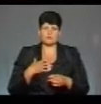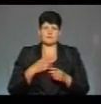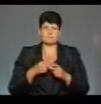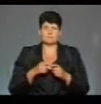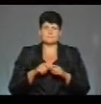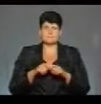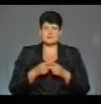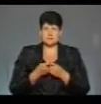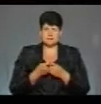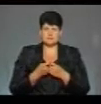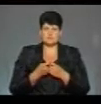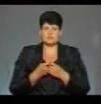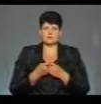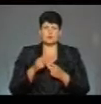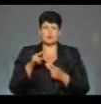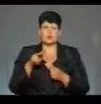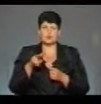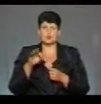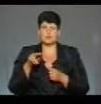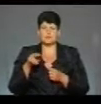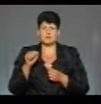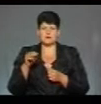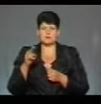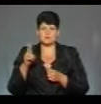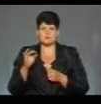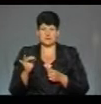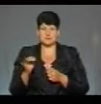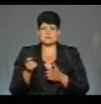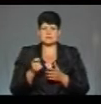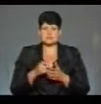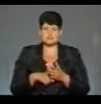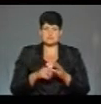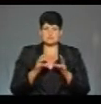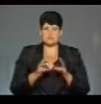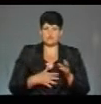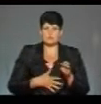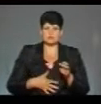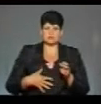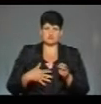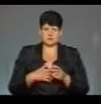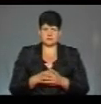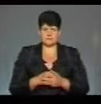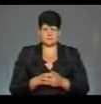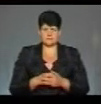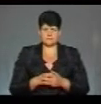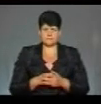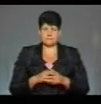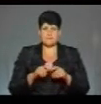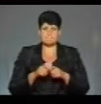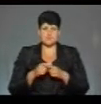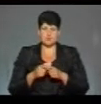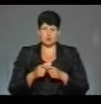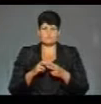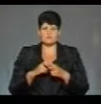перелом лівої лопатки, закрита травма живота, переломи